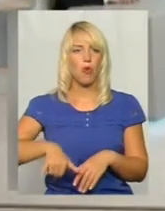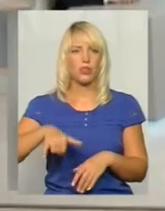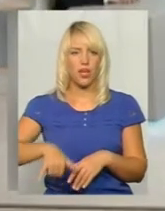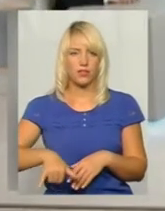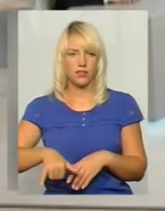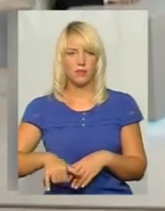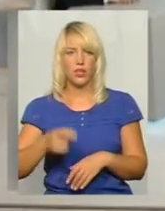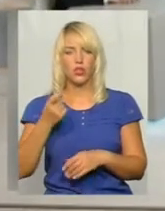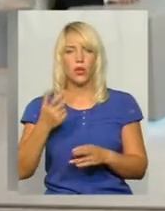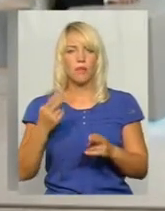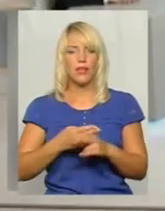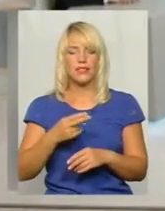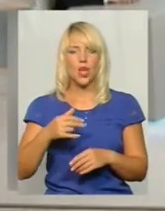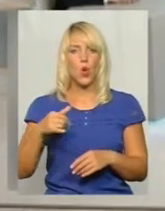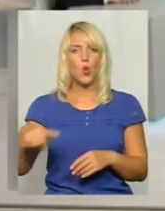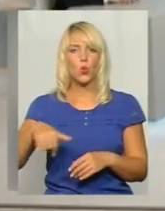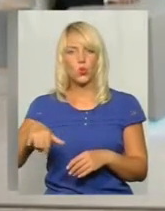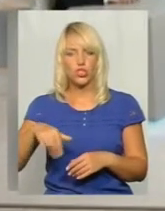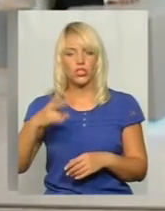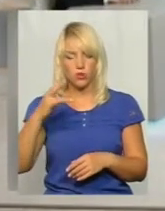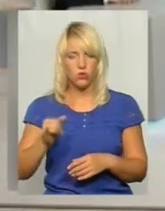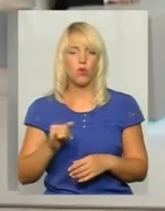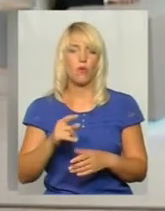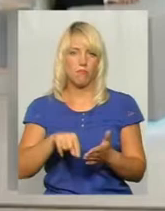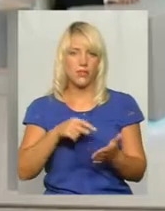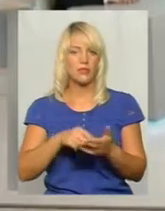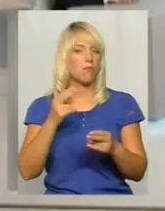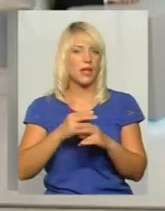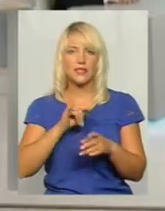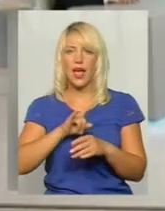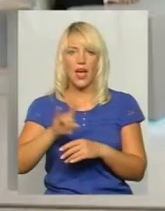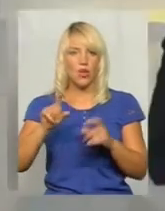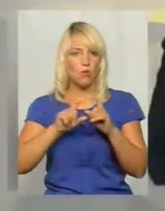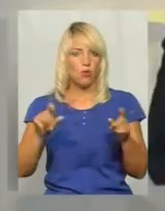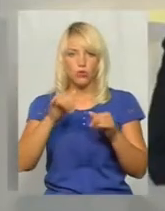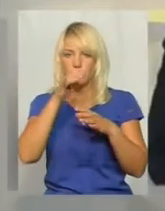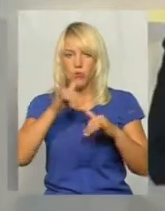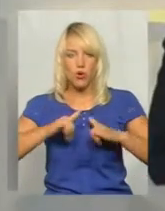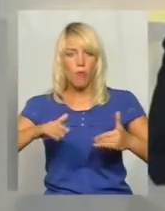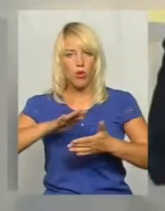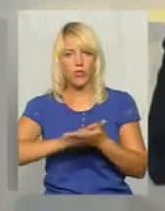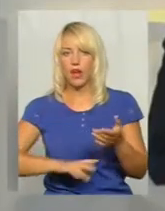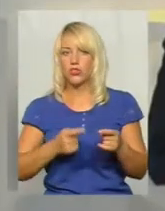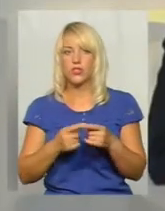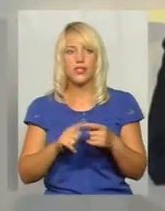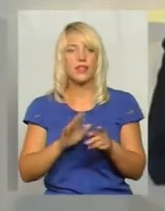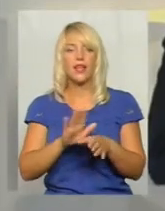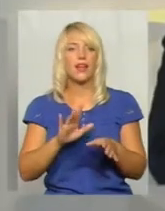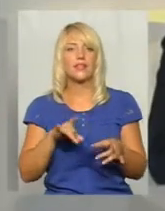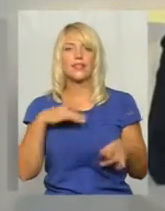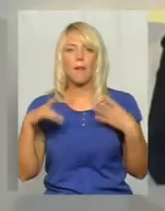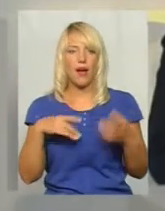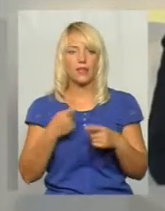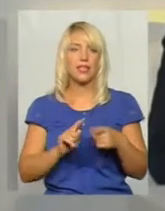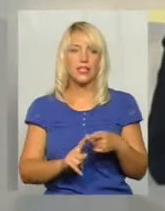трохи навіть без ручки чемодан, але місто берез аеропорту не зможе розвиватися в подальшому. Це навіть не якась забаганка, це